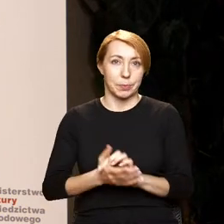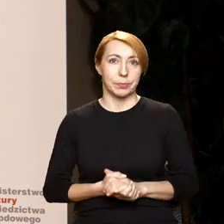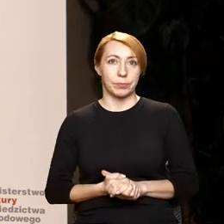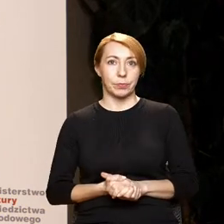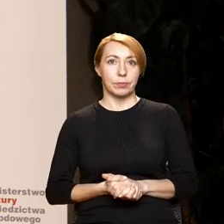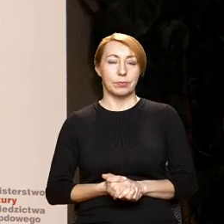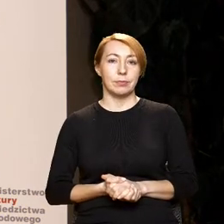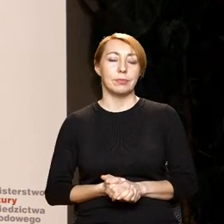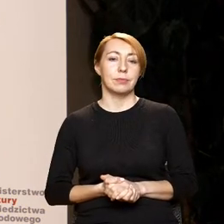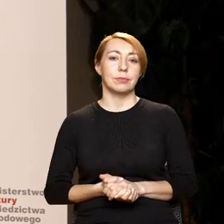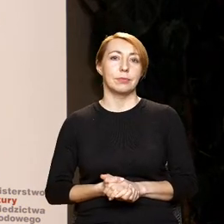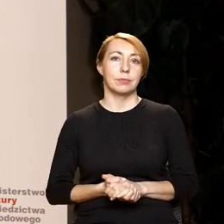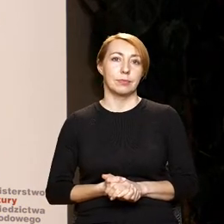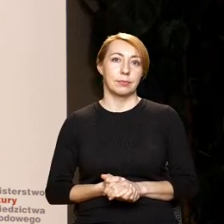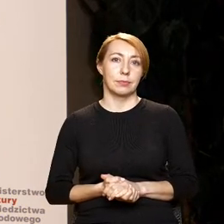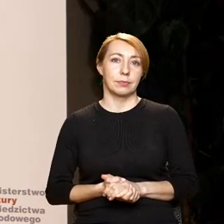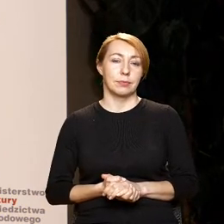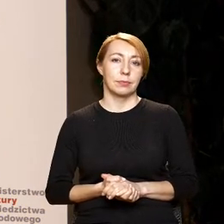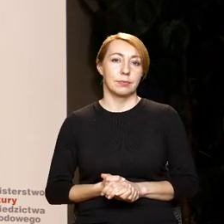i również